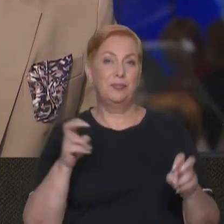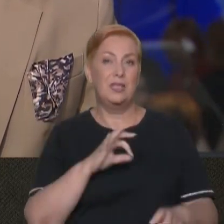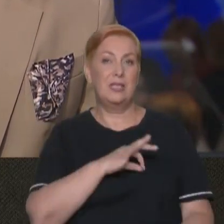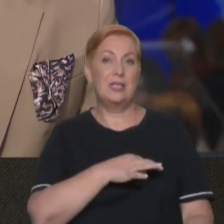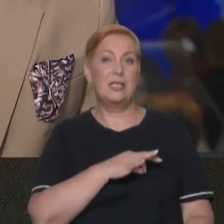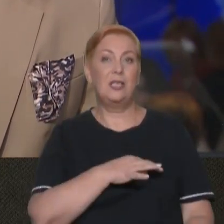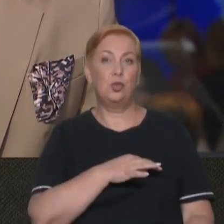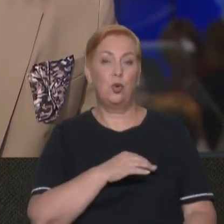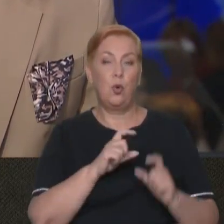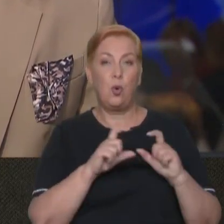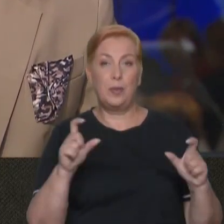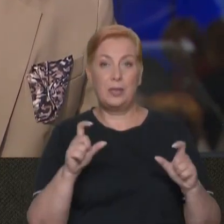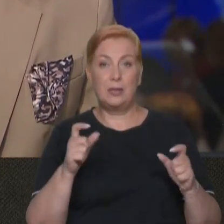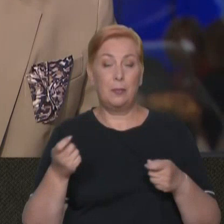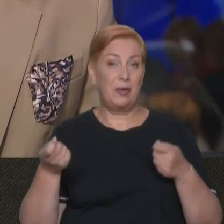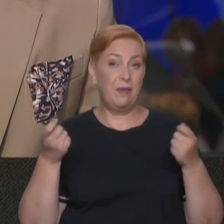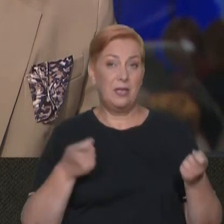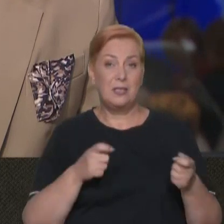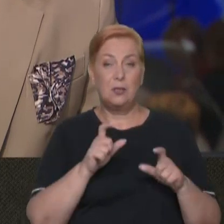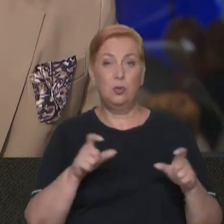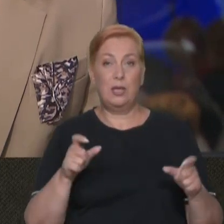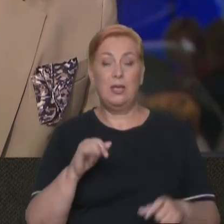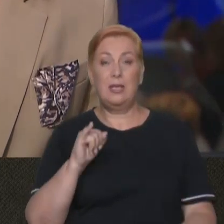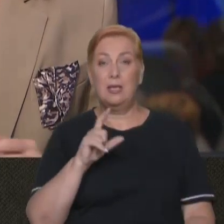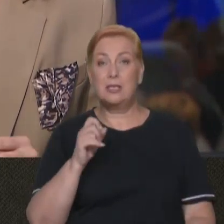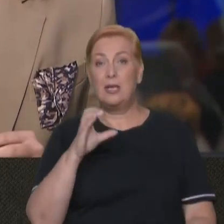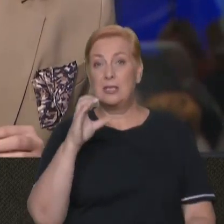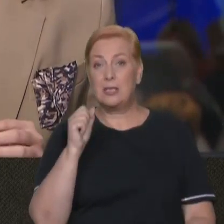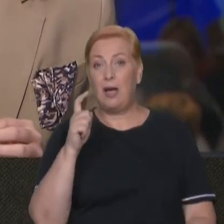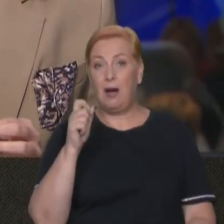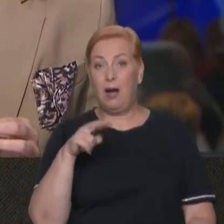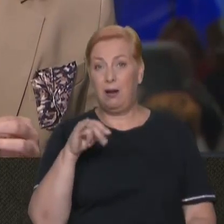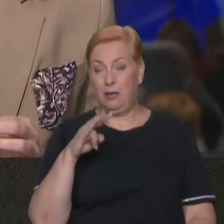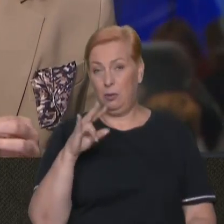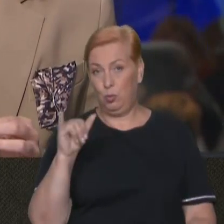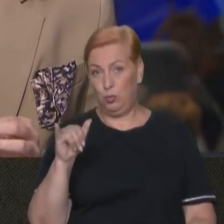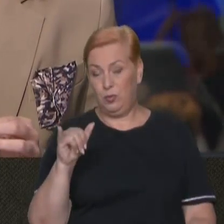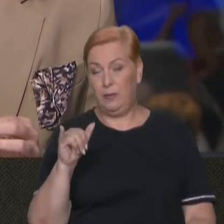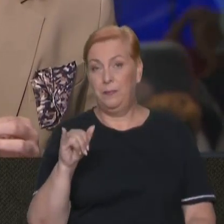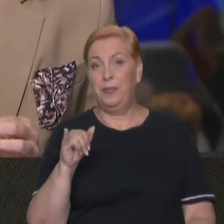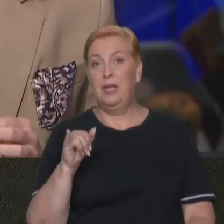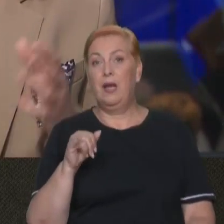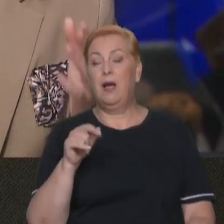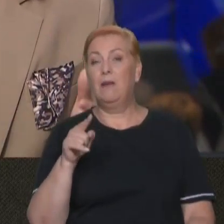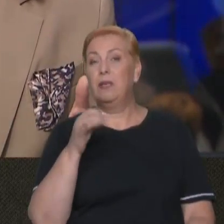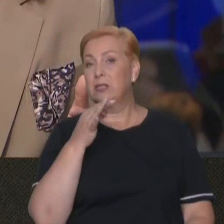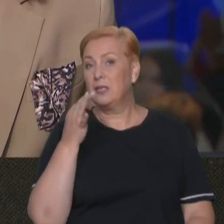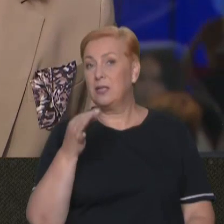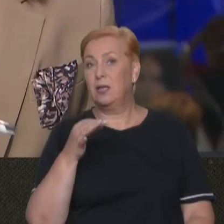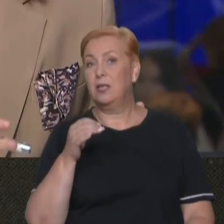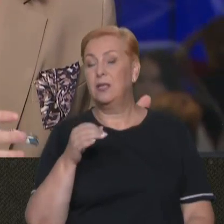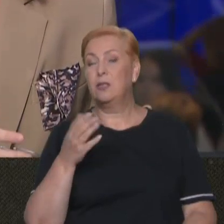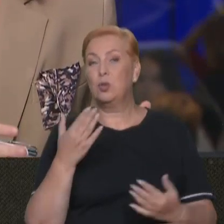Сахаліну Тож вони продовжують завозити масово людей як ви висловилися пане Іване щодо російських окупаційних